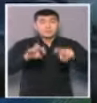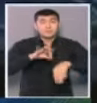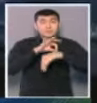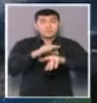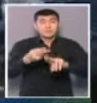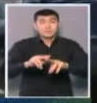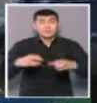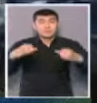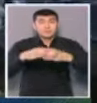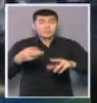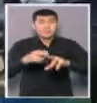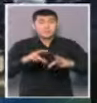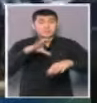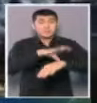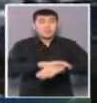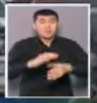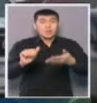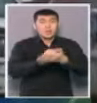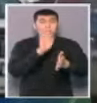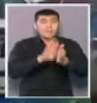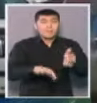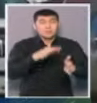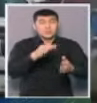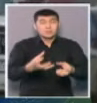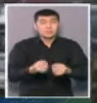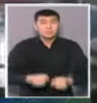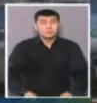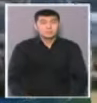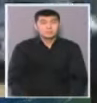барысында жергілікті атқарушы органның рұқсатын алмағаны белгілі болды.